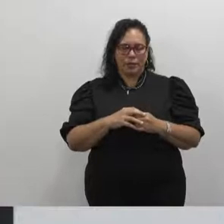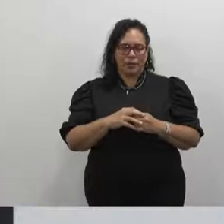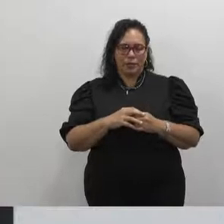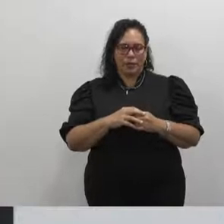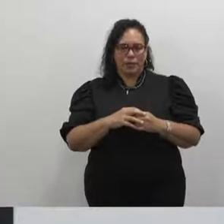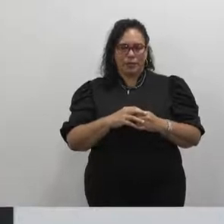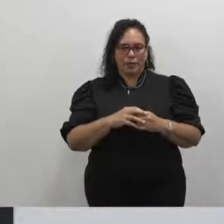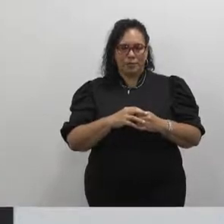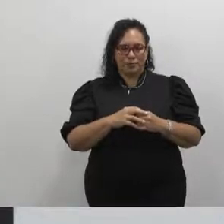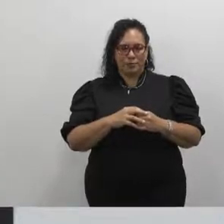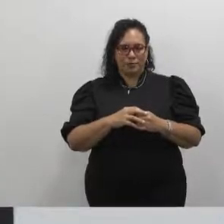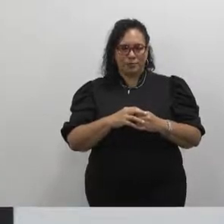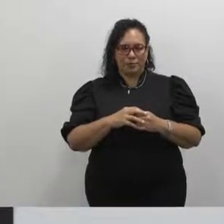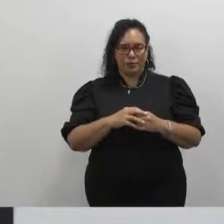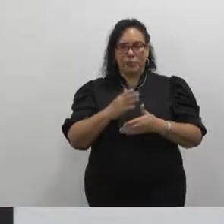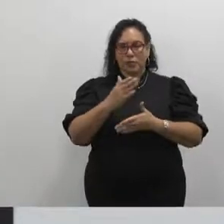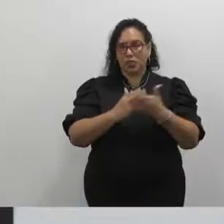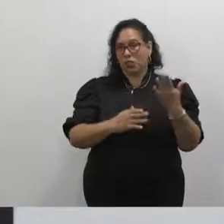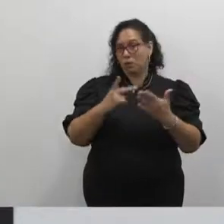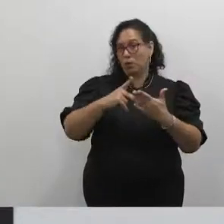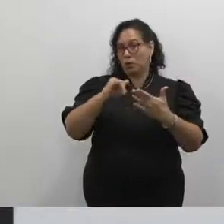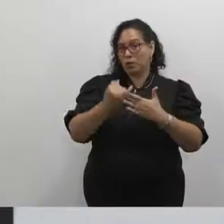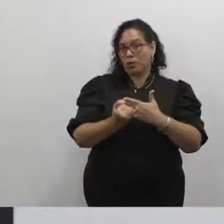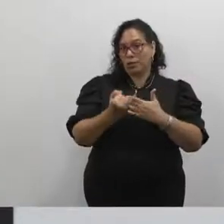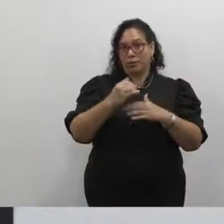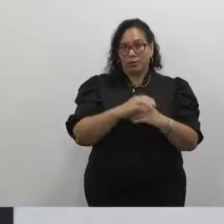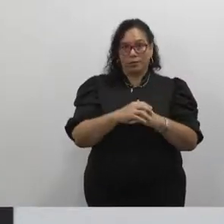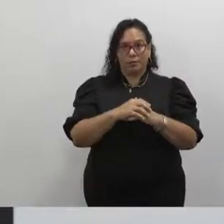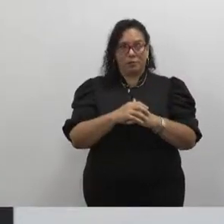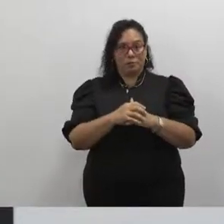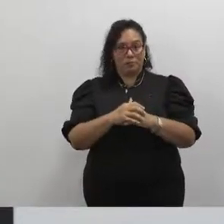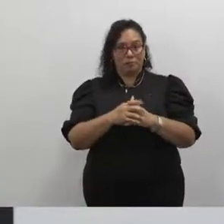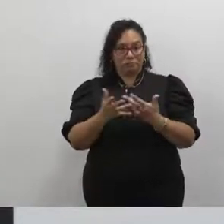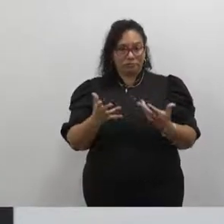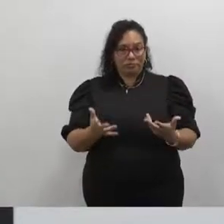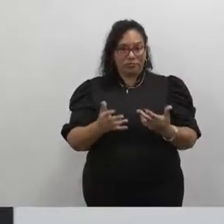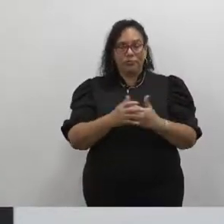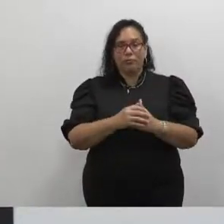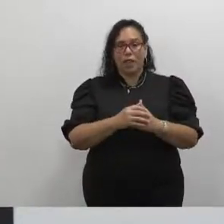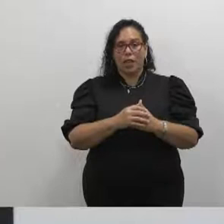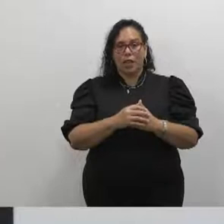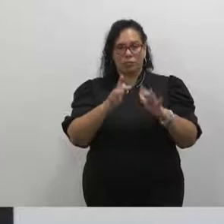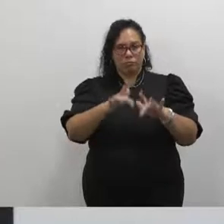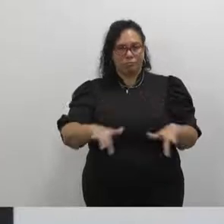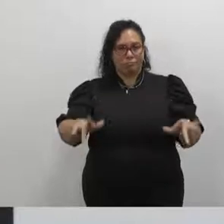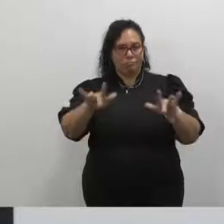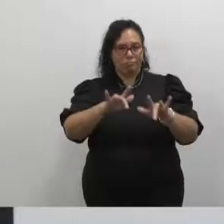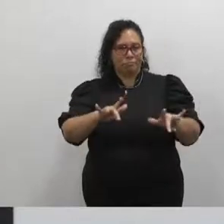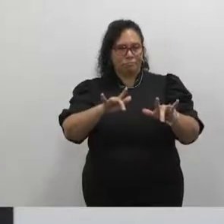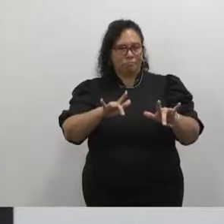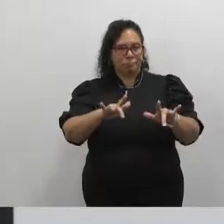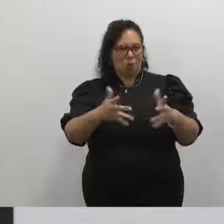portable nó cứ tha đôi à cái lạnh cho mua để ai cho ló phía và để những ai rồi cho rồi là ngắn á